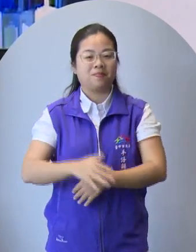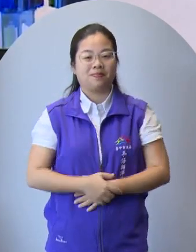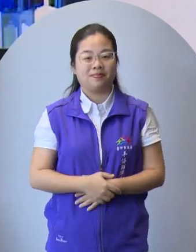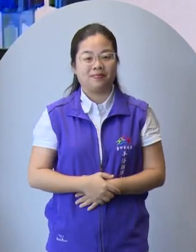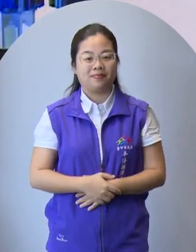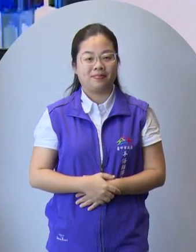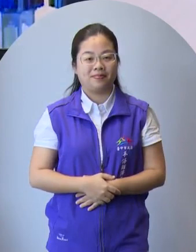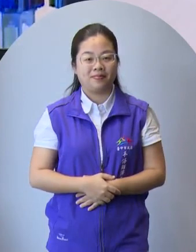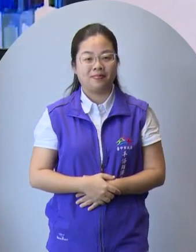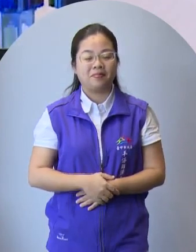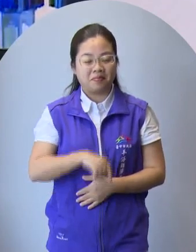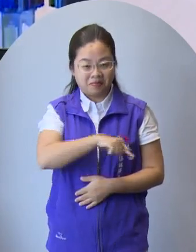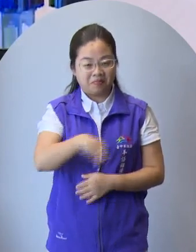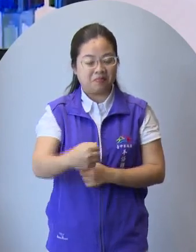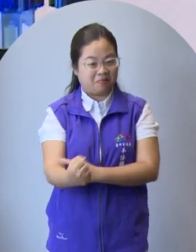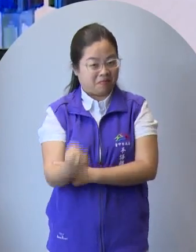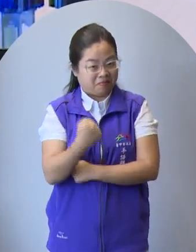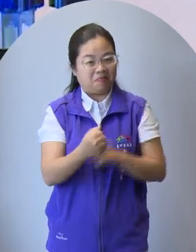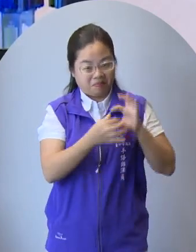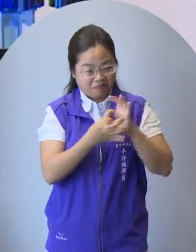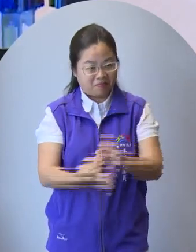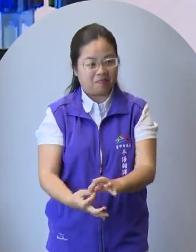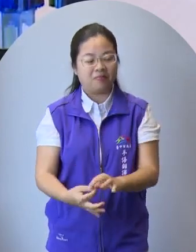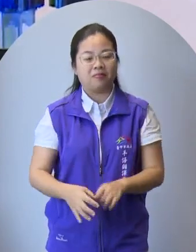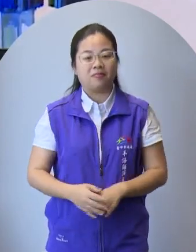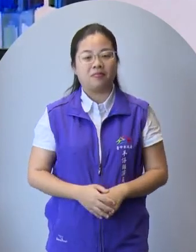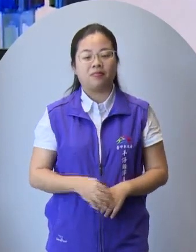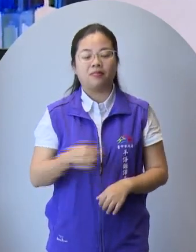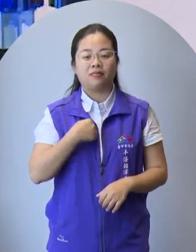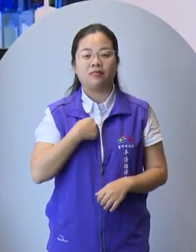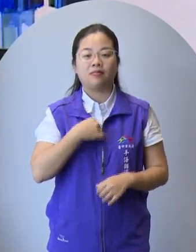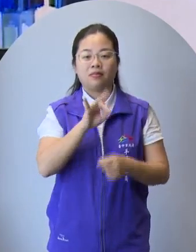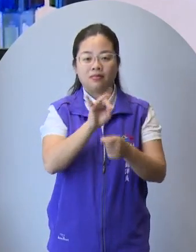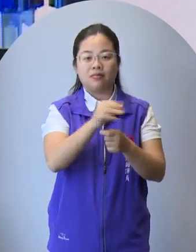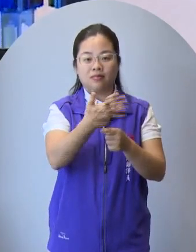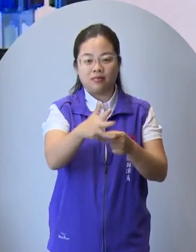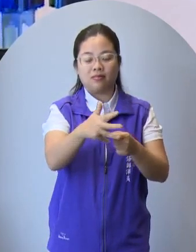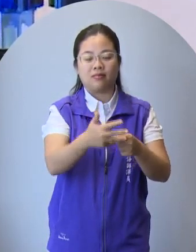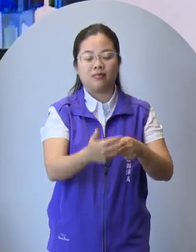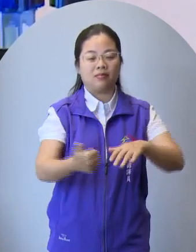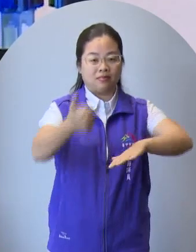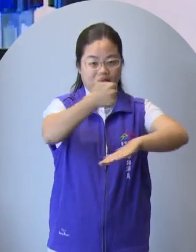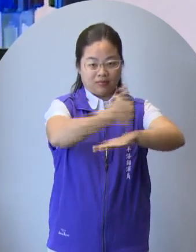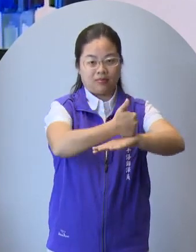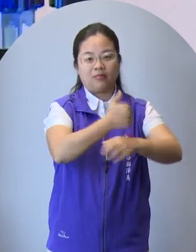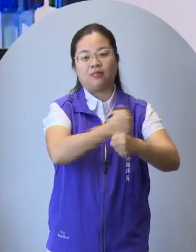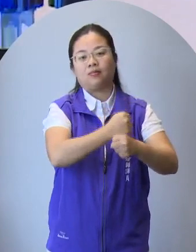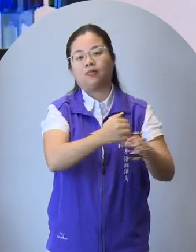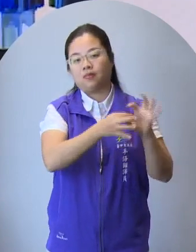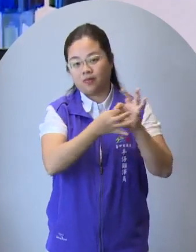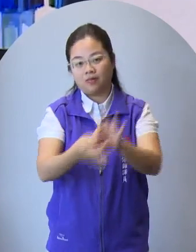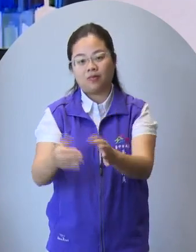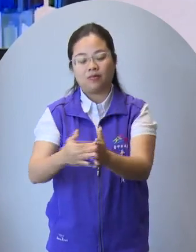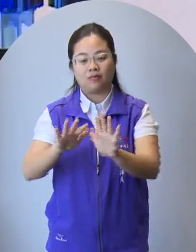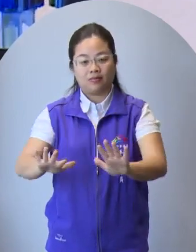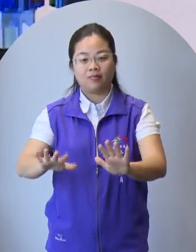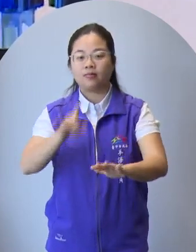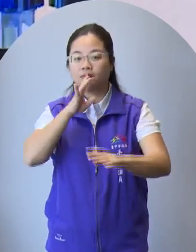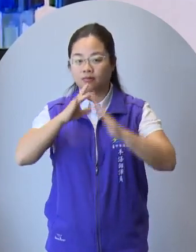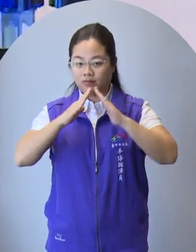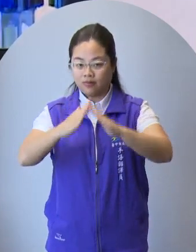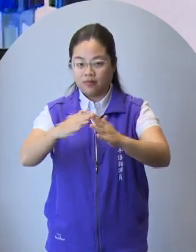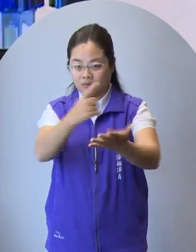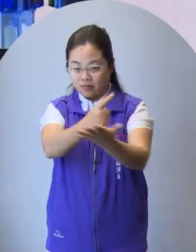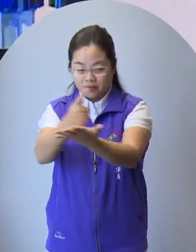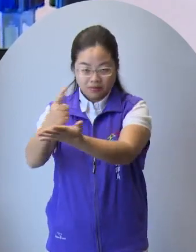头更进一步，不能松弛哈。那从修院108年上任到现在为止呢，全市的人行道啊，